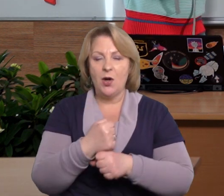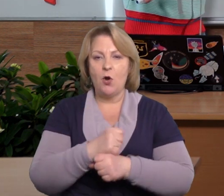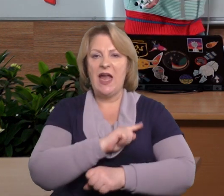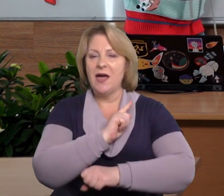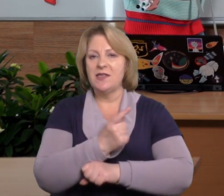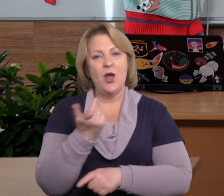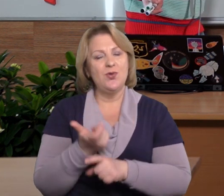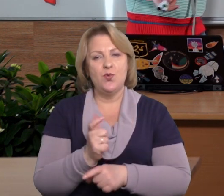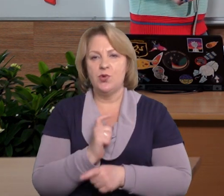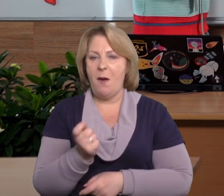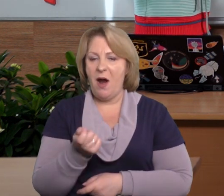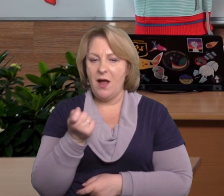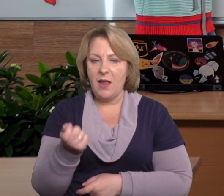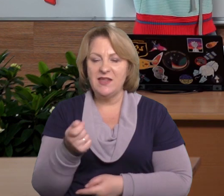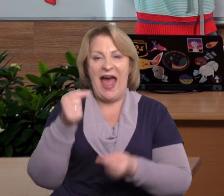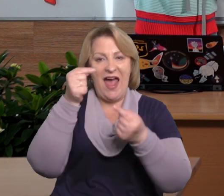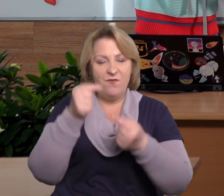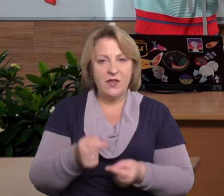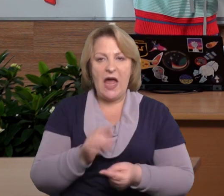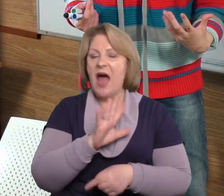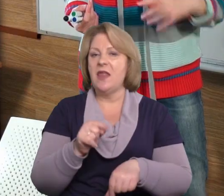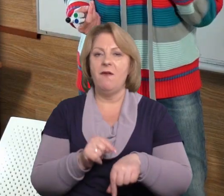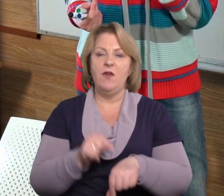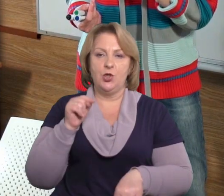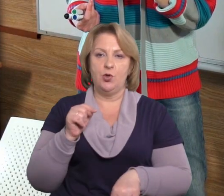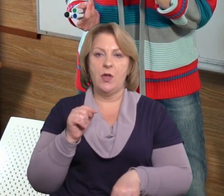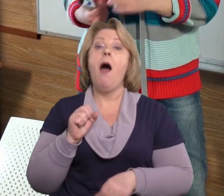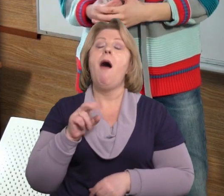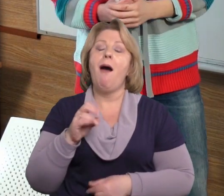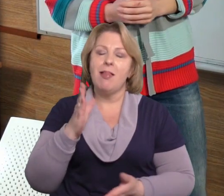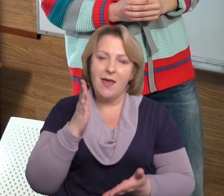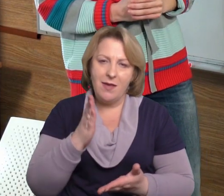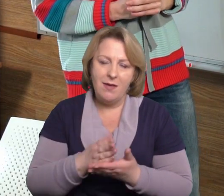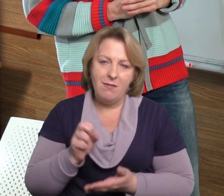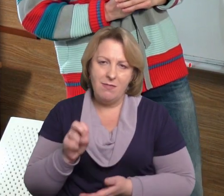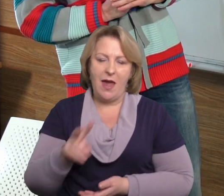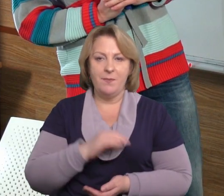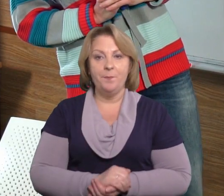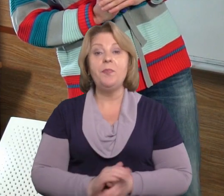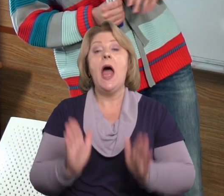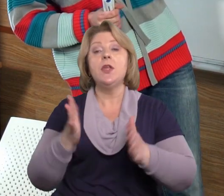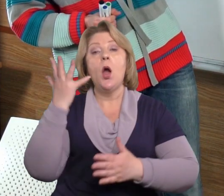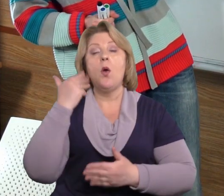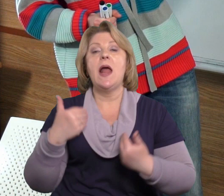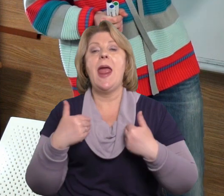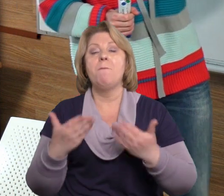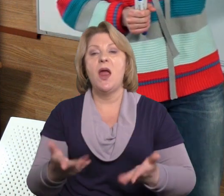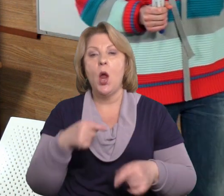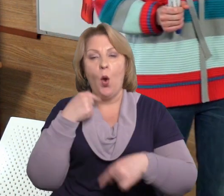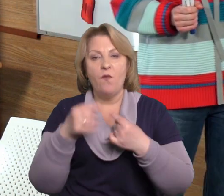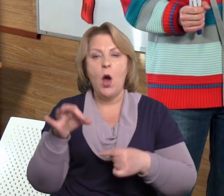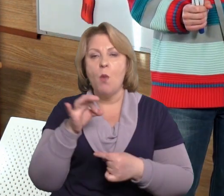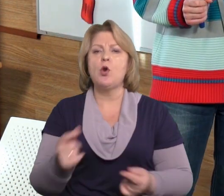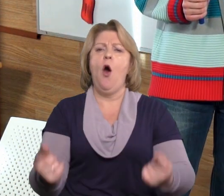силу надзвичайно маленькою. Відповідно, вона і невідчутна, але вона є. І лише коли ми говоримо